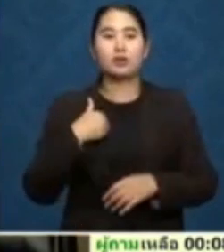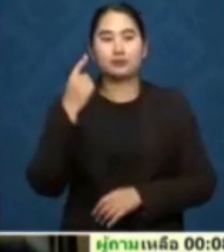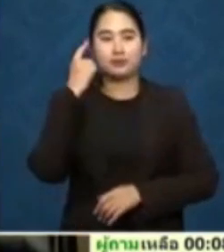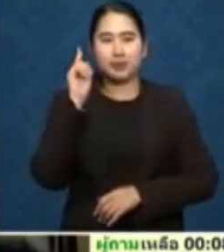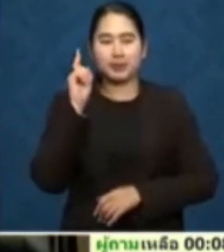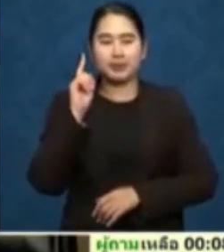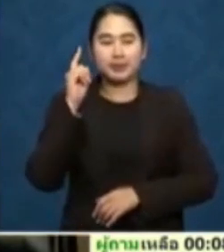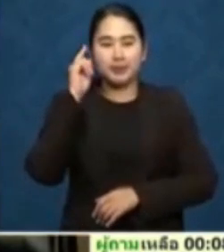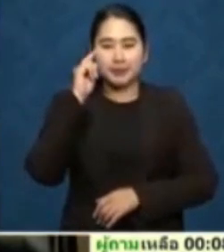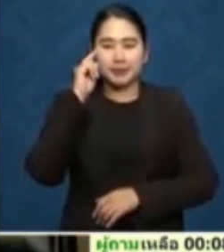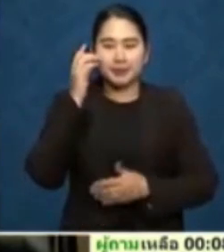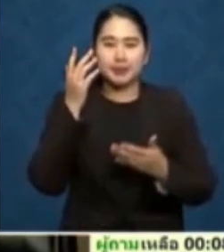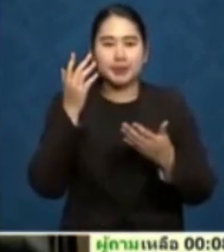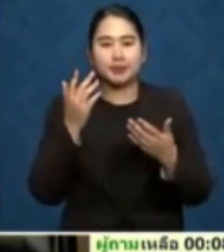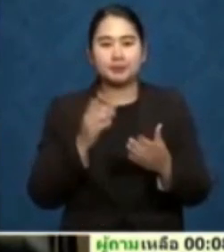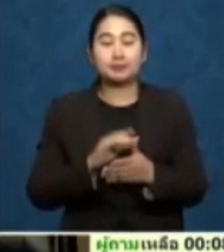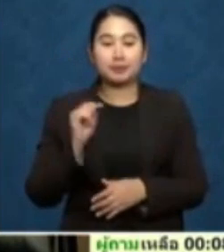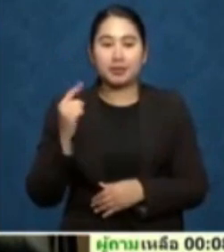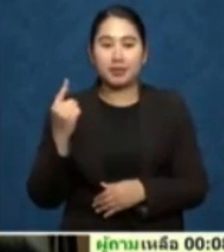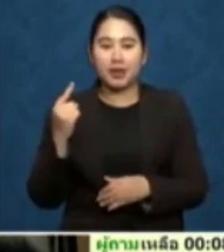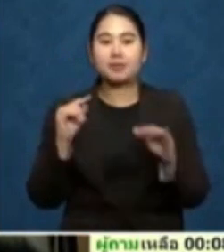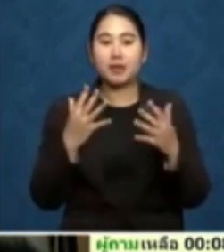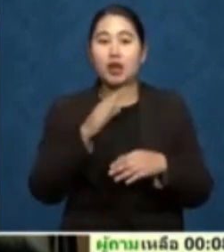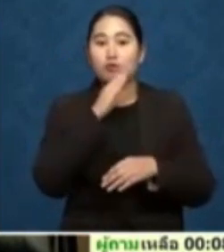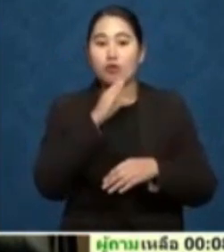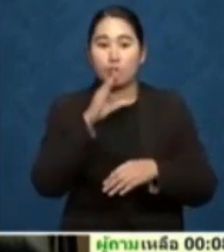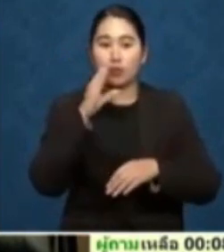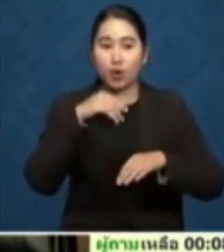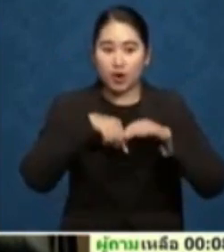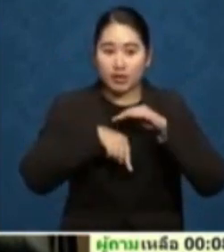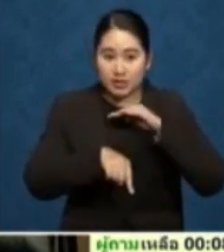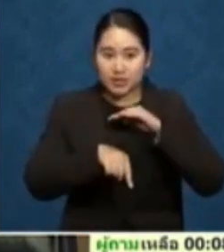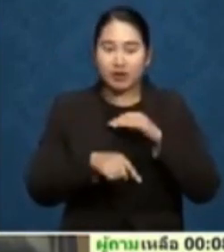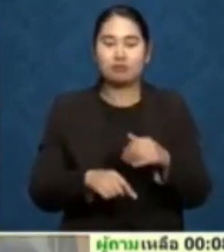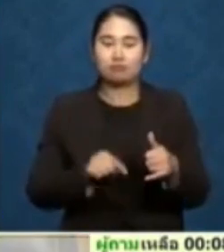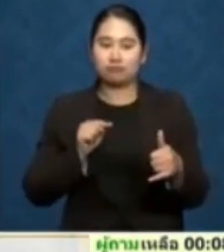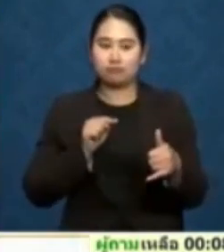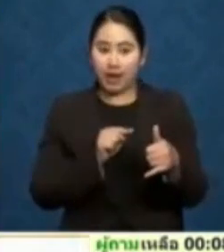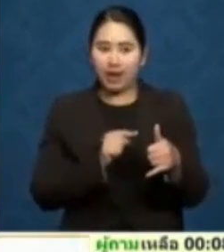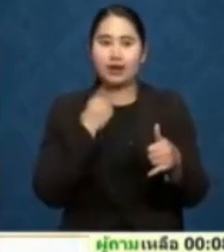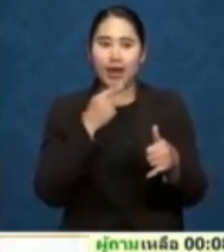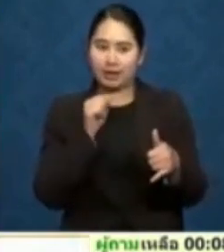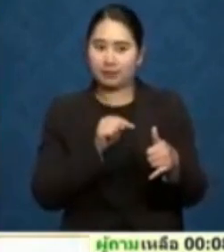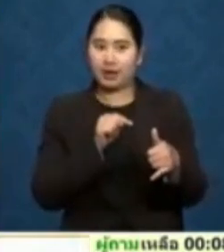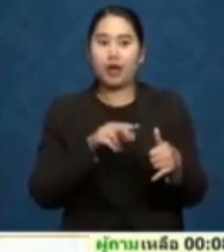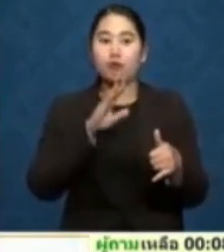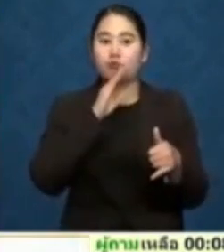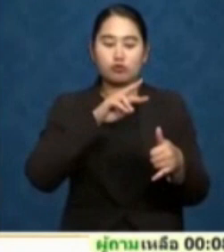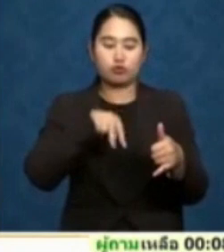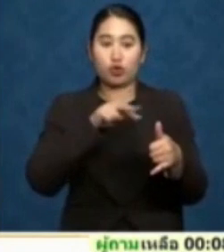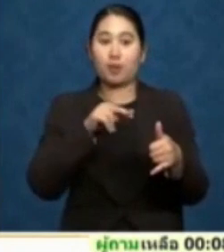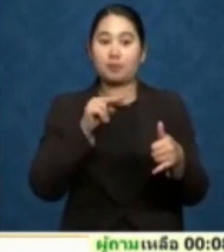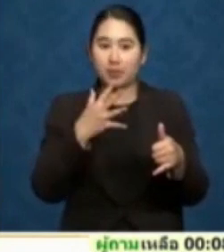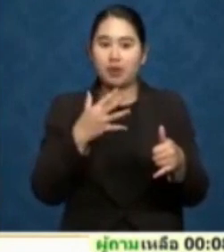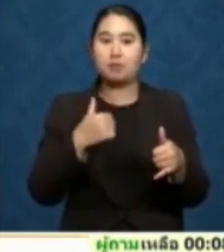รค์นะถ้าหากว่าถ้าลงลึกเป็นใครบุคคลอะไรต่างๆแล้วเขาไม่ตรวจสอบยังไงผมจะเอาเรื่องด